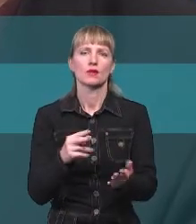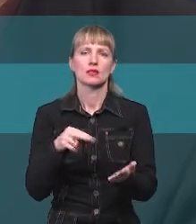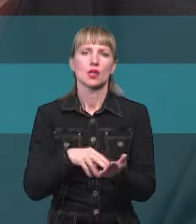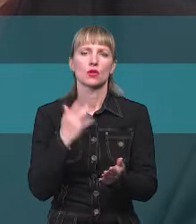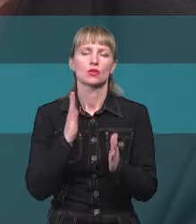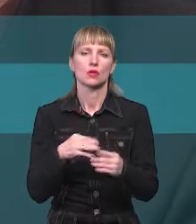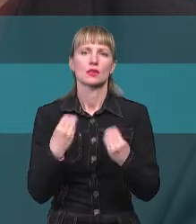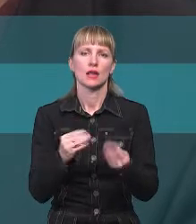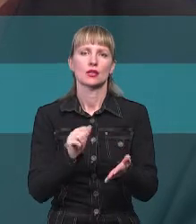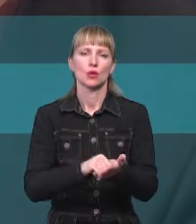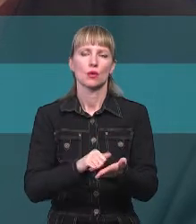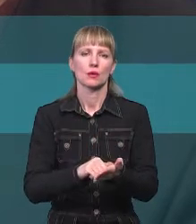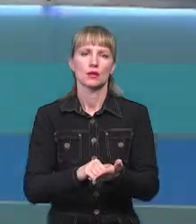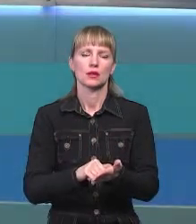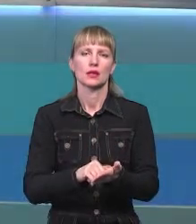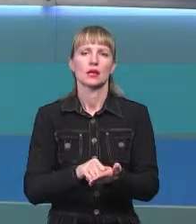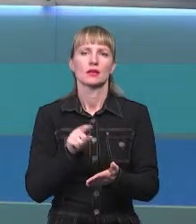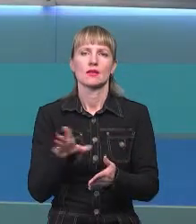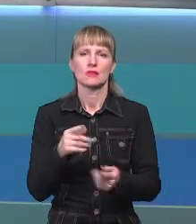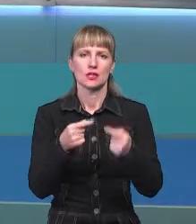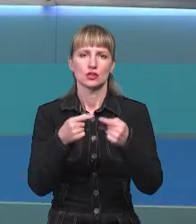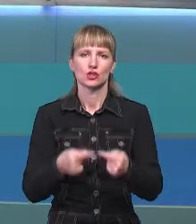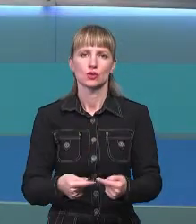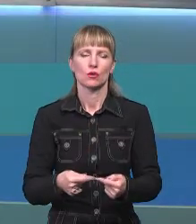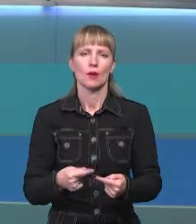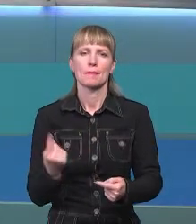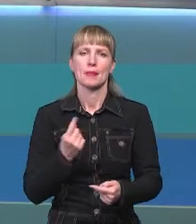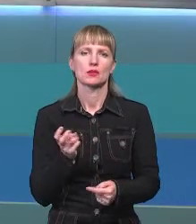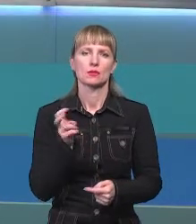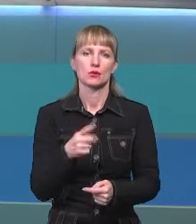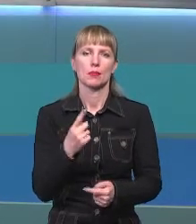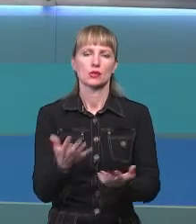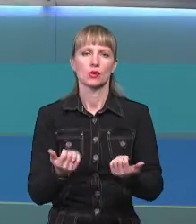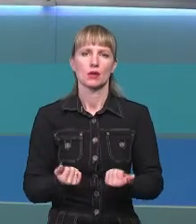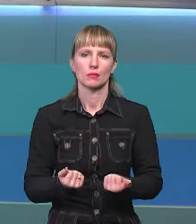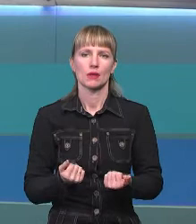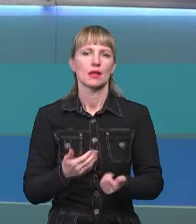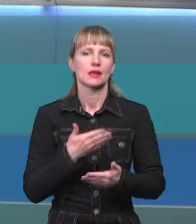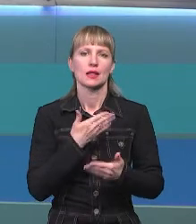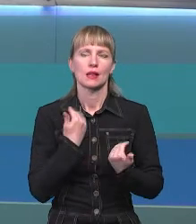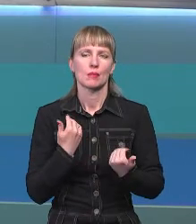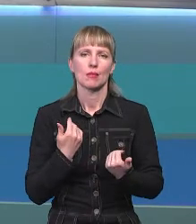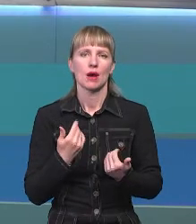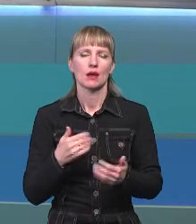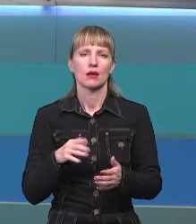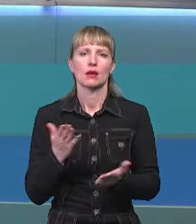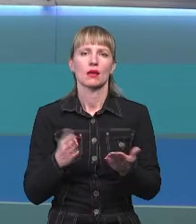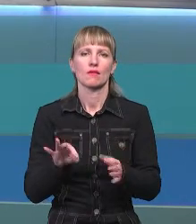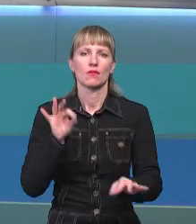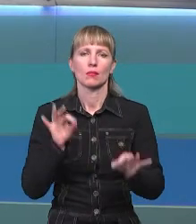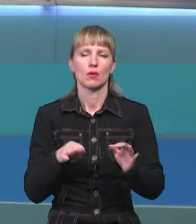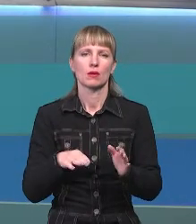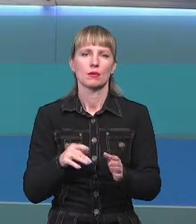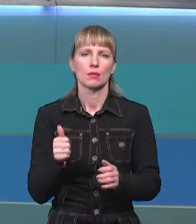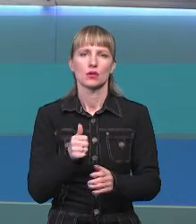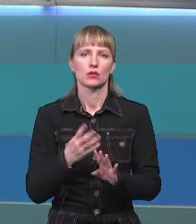тільки подали документи. Там все чітко, перший прийшов, перший отримав. Немає ніякої переваги. Але